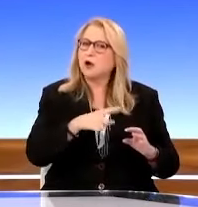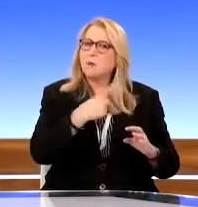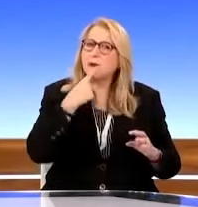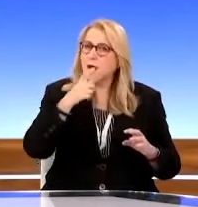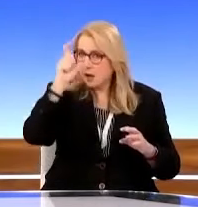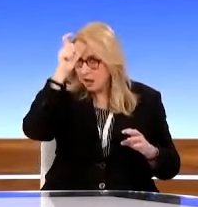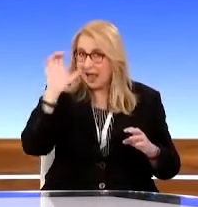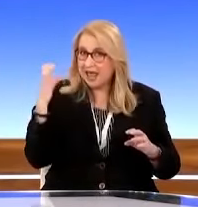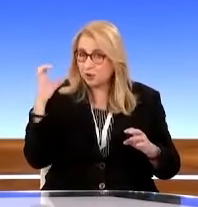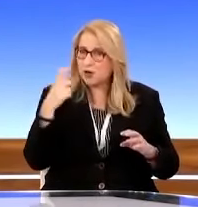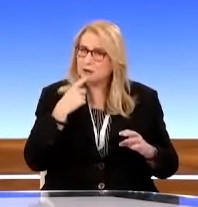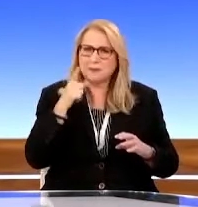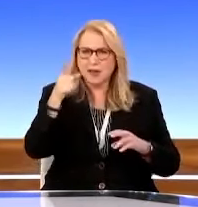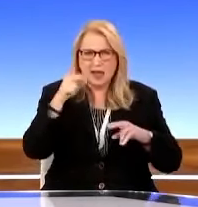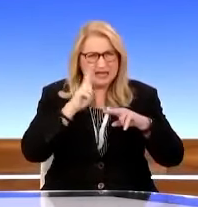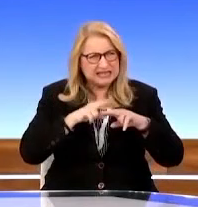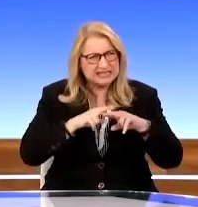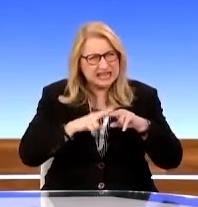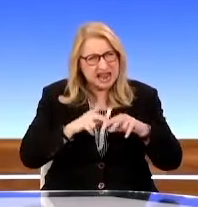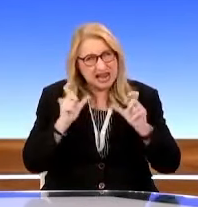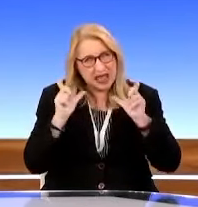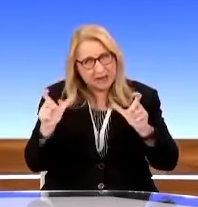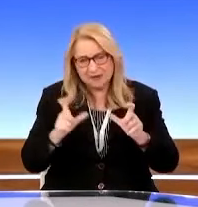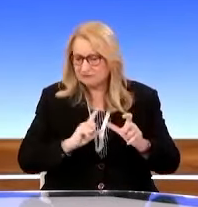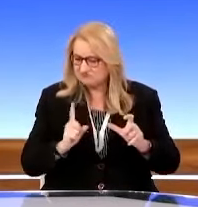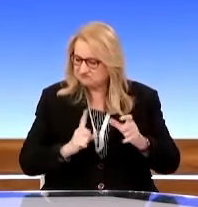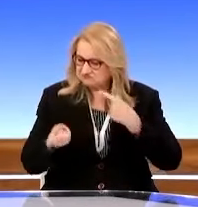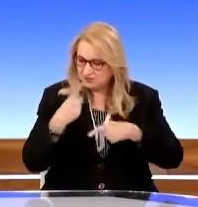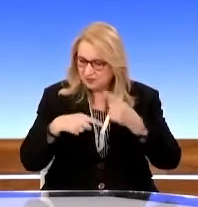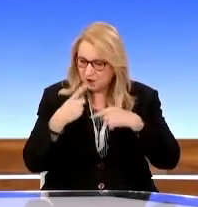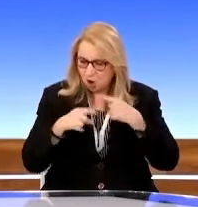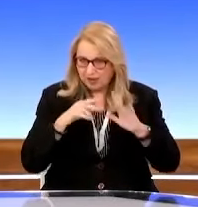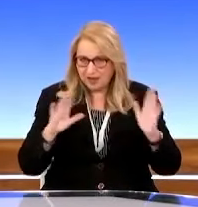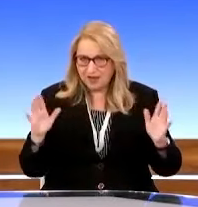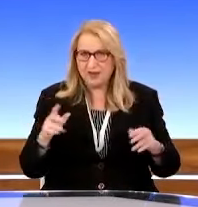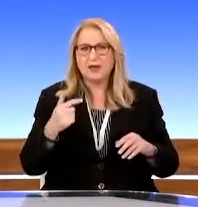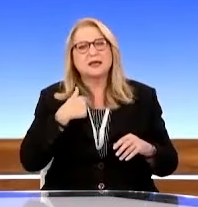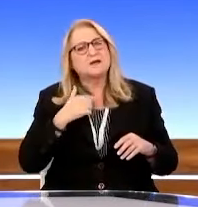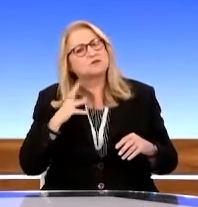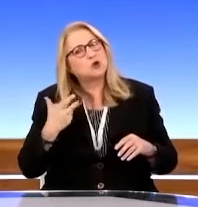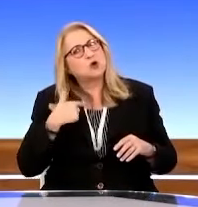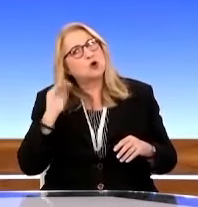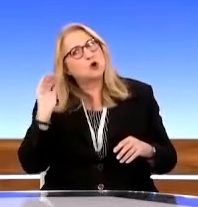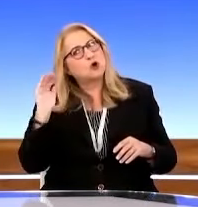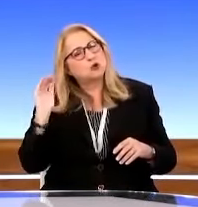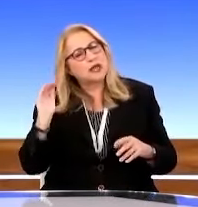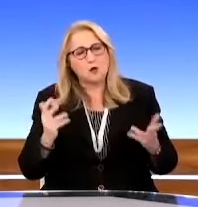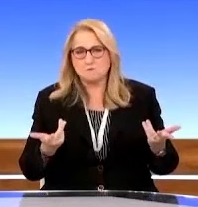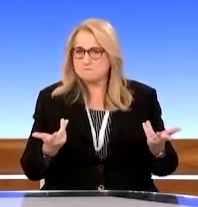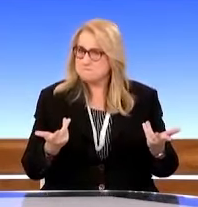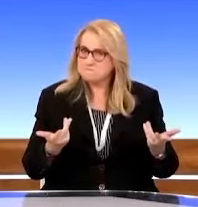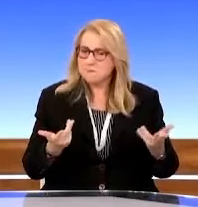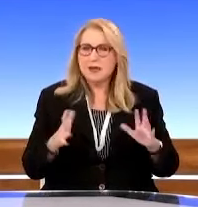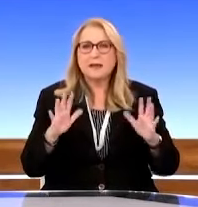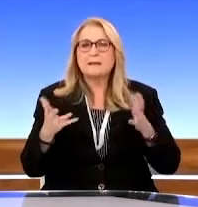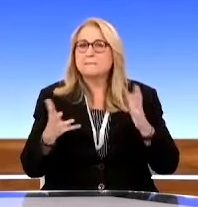Και είμαι της άποψης, μάλλον αυτό ρωτώ, μήπως ξεπεράσατε κάποια κόκκινη γραμμή μείνει εδώ. Ή αν το πω διαφορετικά, δεν είναι